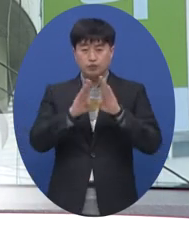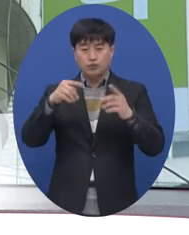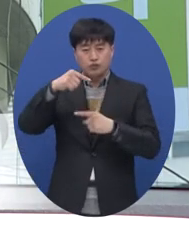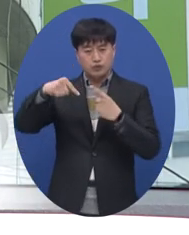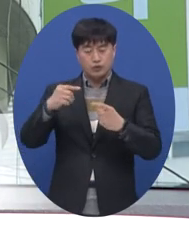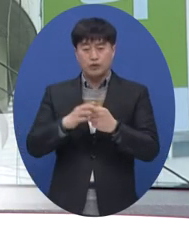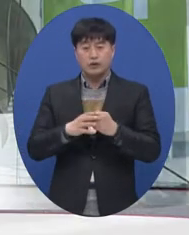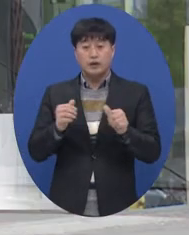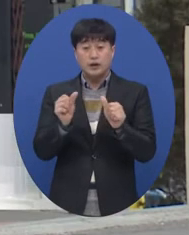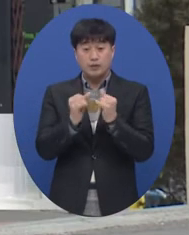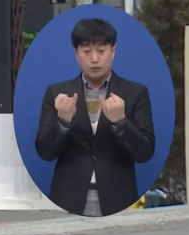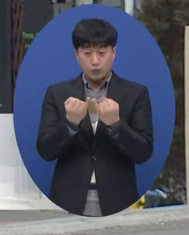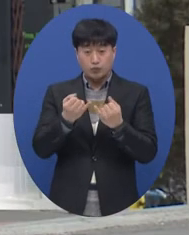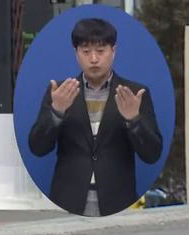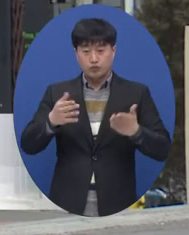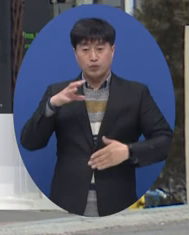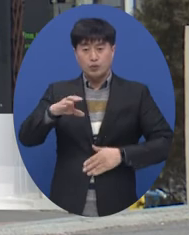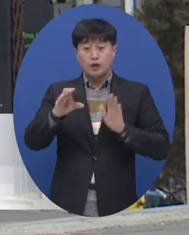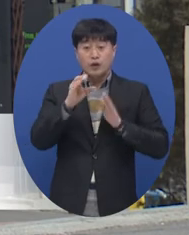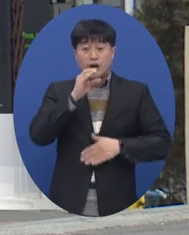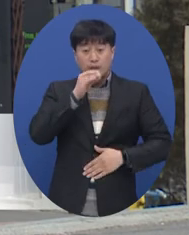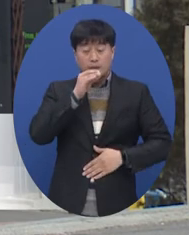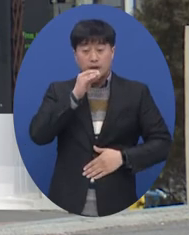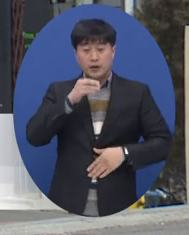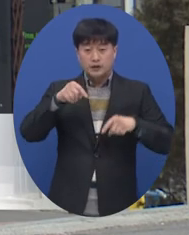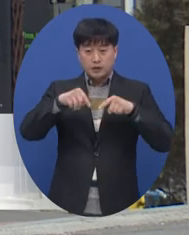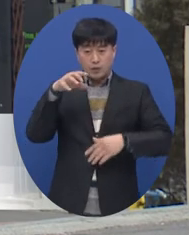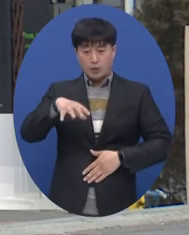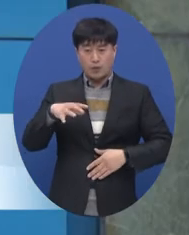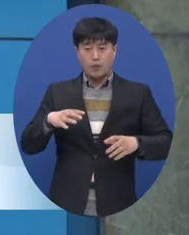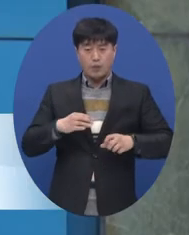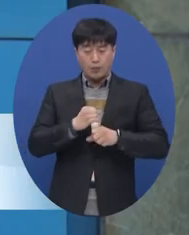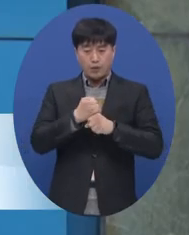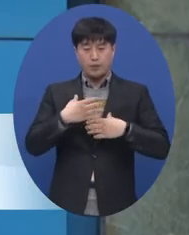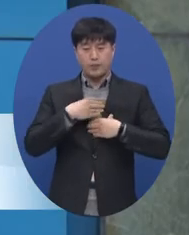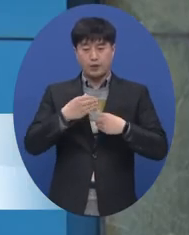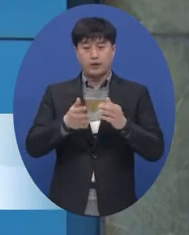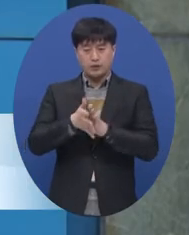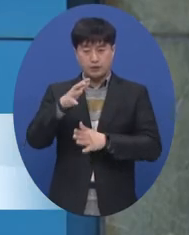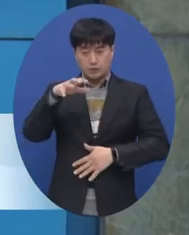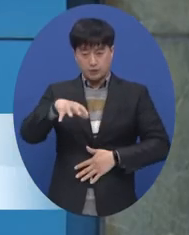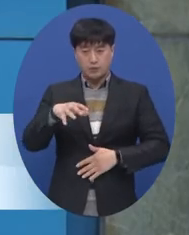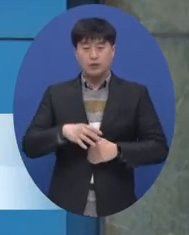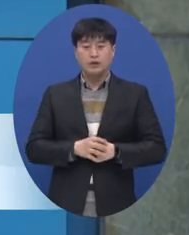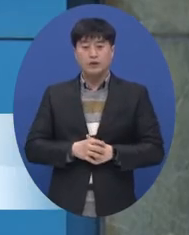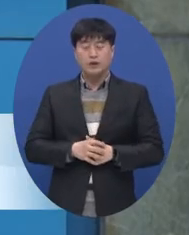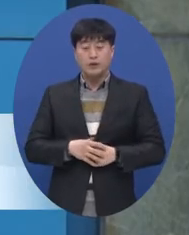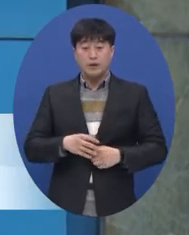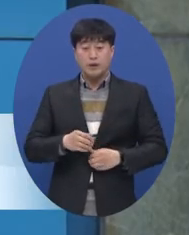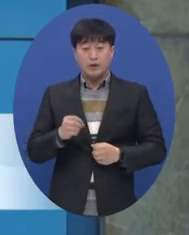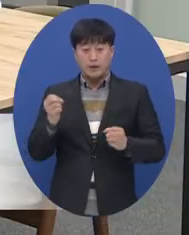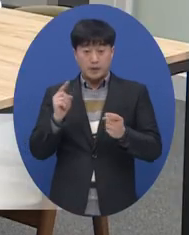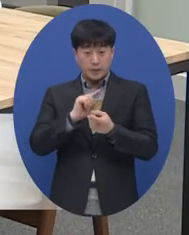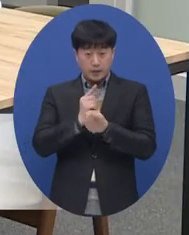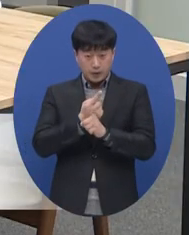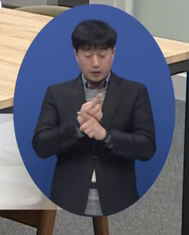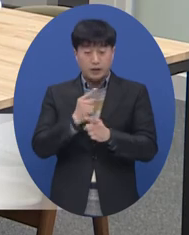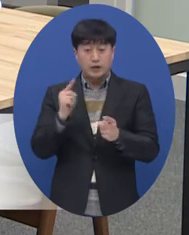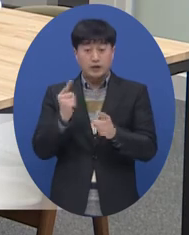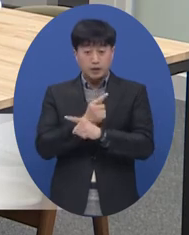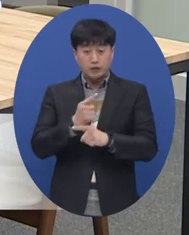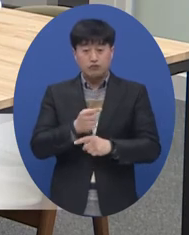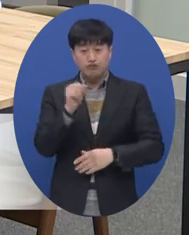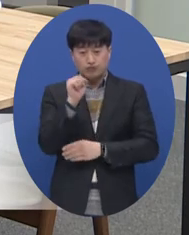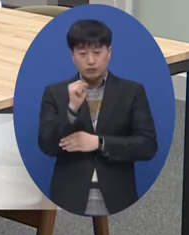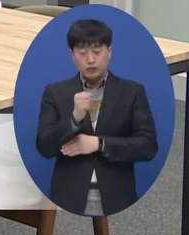운영됩니다 남녀 휴게실과 카페 각종 상담실 과 같은 복합 편의시설이 갖춰져 있으며 개리 운전이나